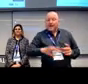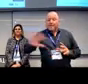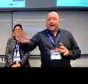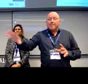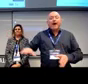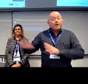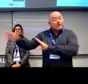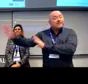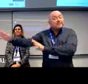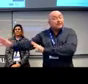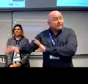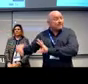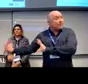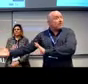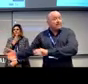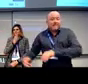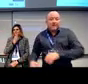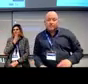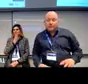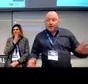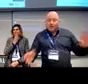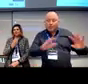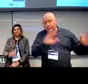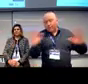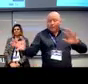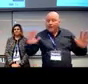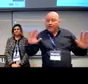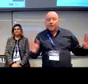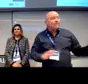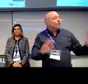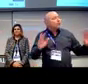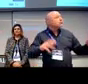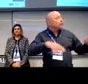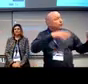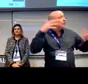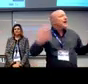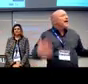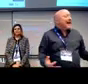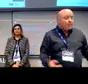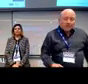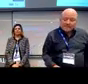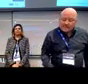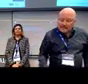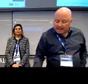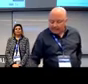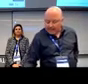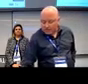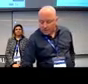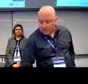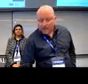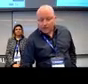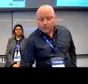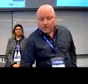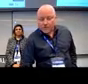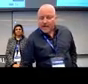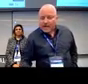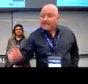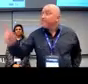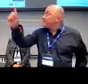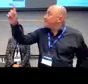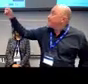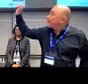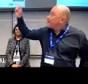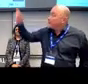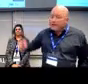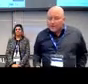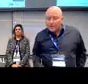qu'on a fait par rapport à l'objectif que nous avons dans la phase 2. Donc, on voit ici, on a fait grosso modo là la moitié de l'adaptation du manuel. Et